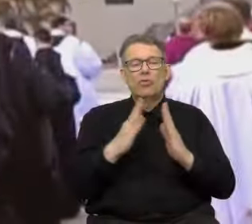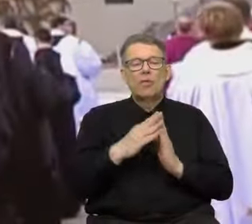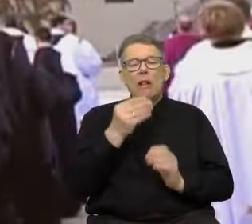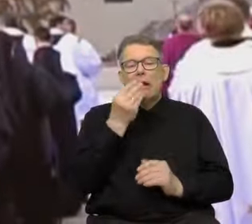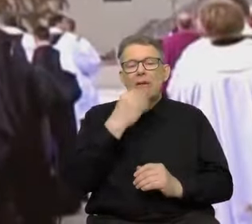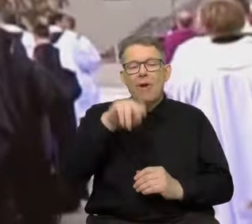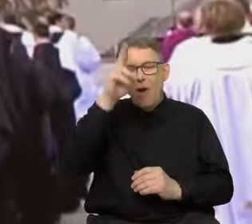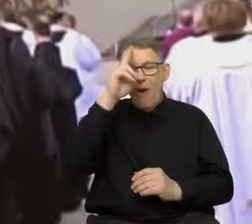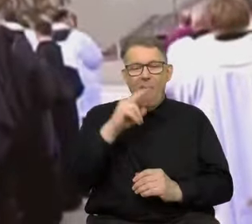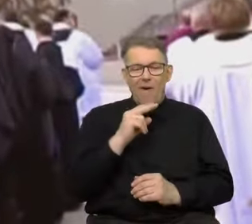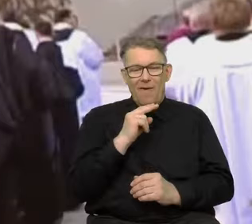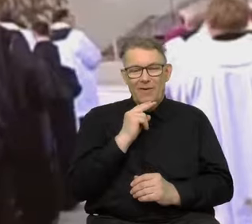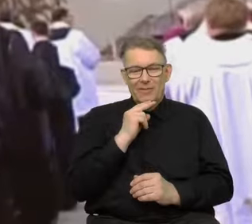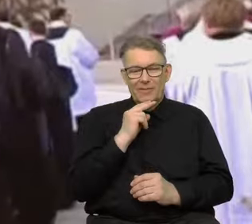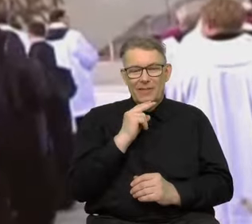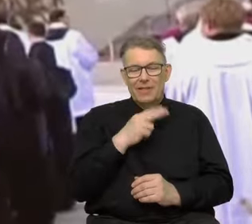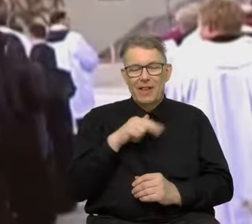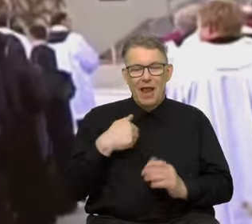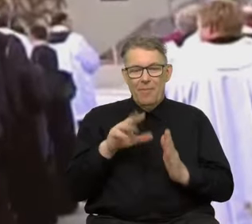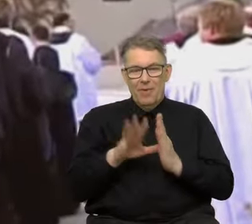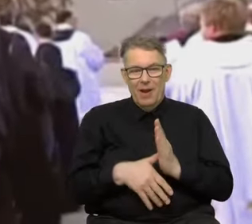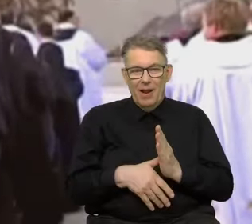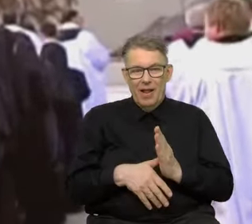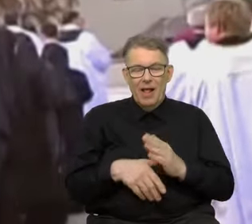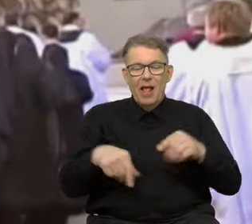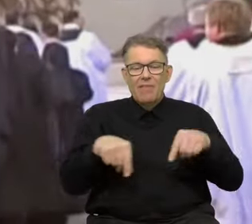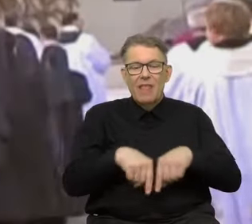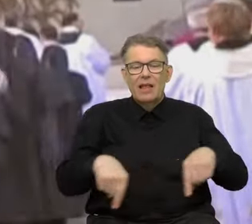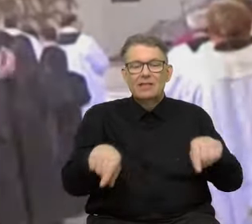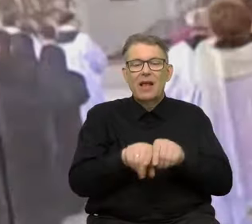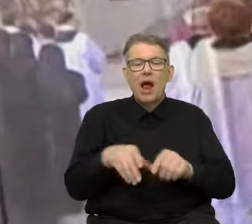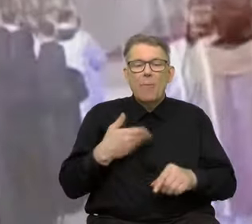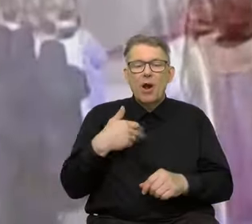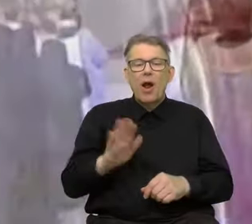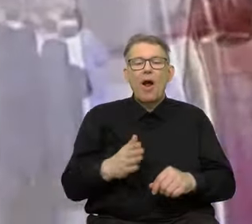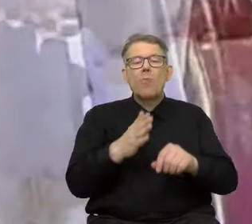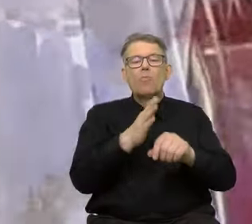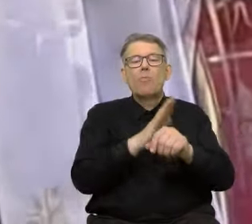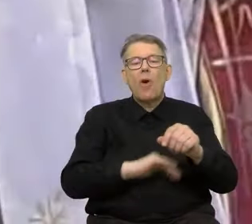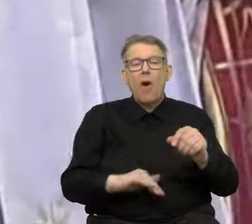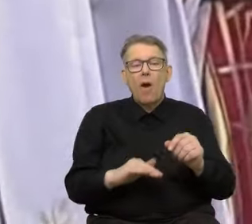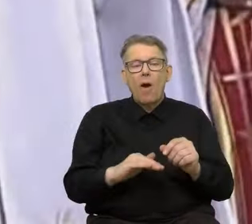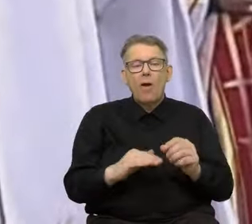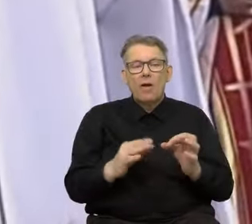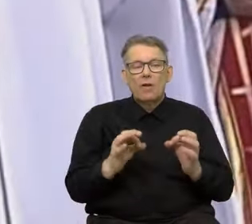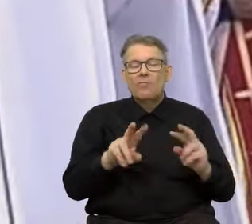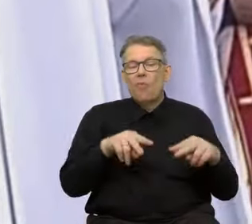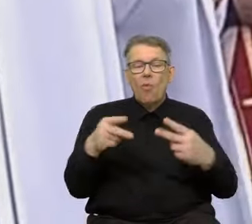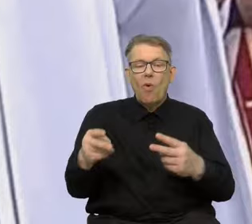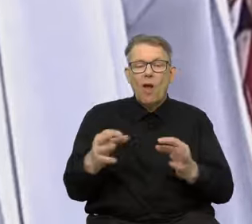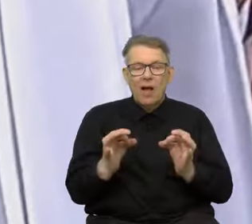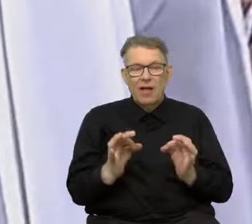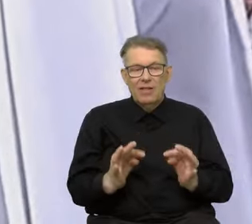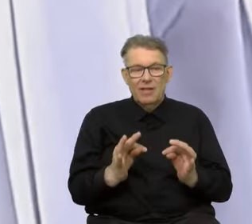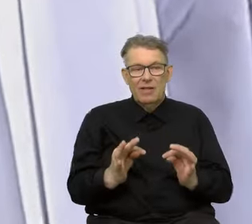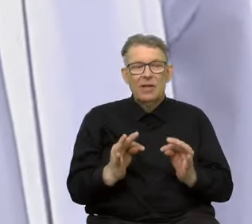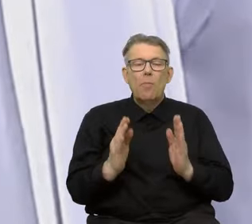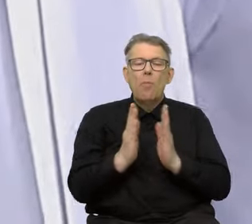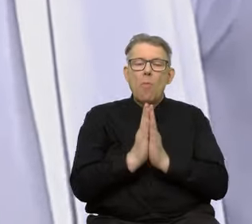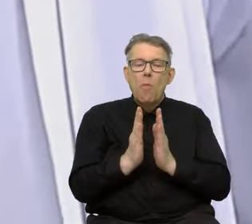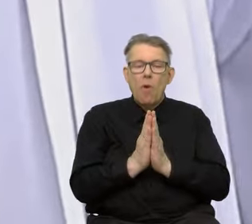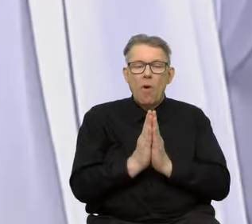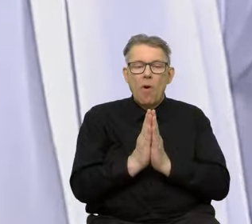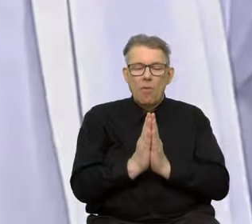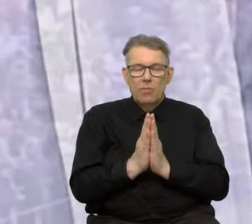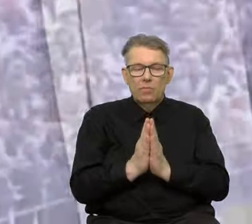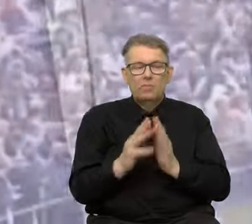Archidiecezja białostocka zwróciła się z pokorną prośbą do Jego